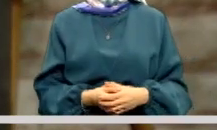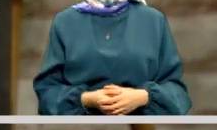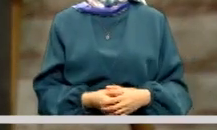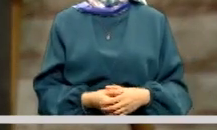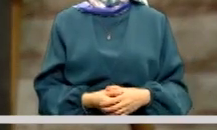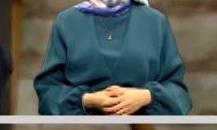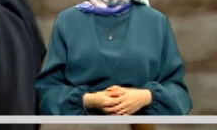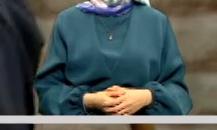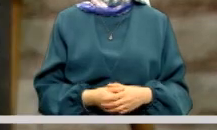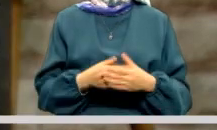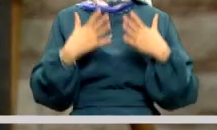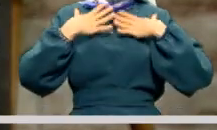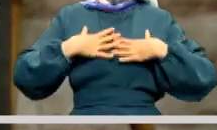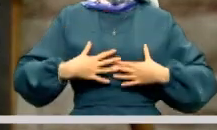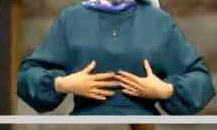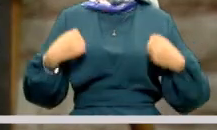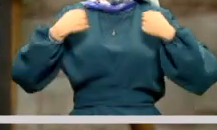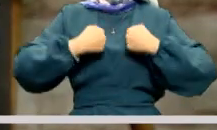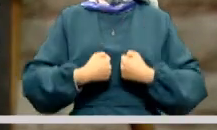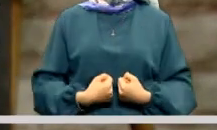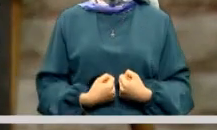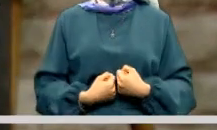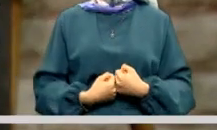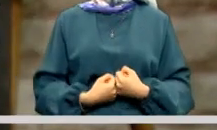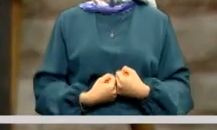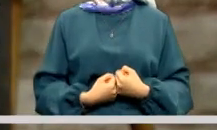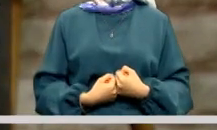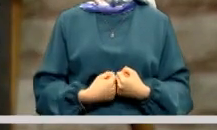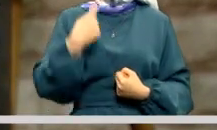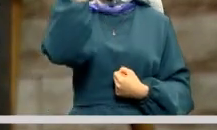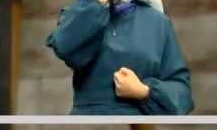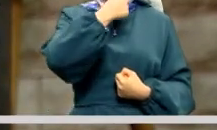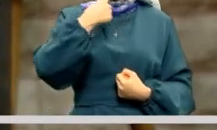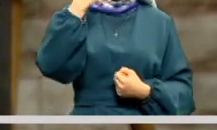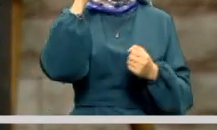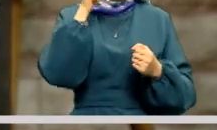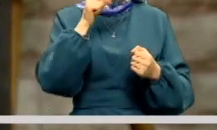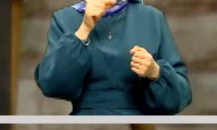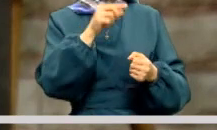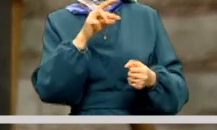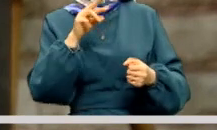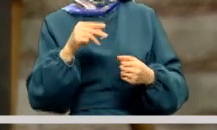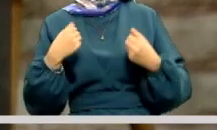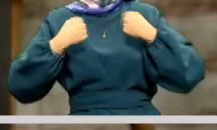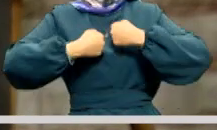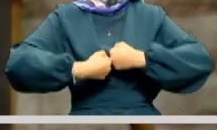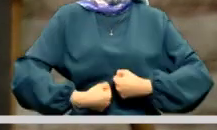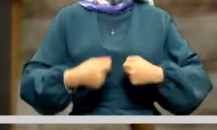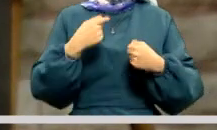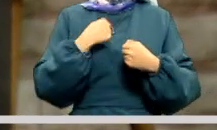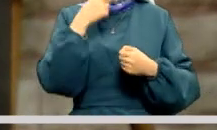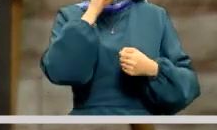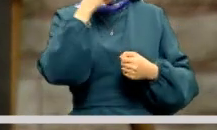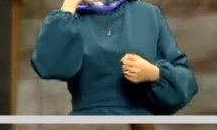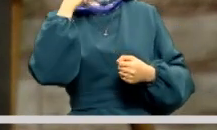işte giyimi kuşamı şemaili şöyledir Peygamberimizin onun gibi giyinmeyi mi Ben onun